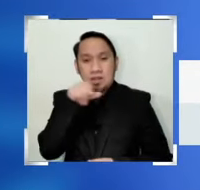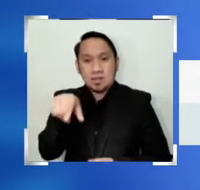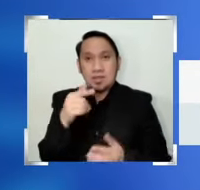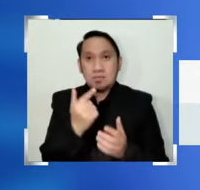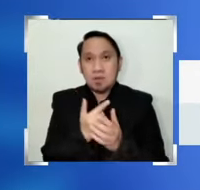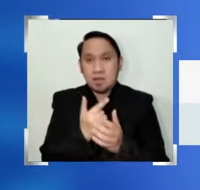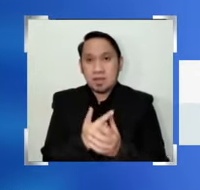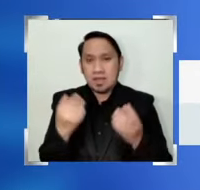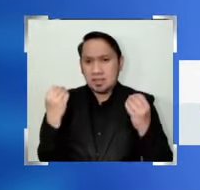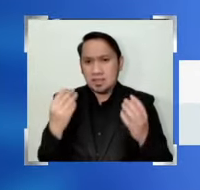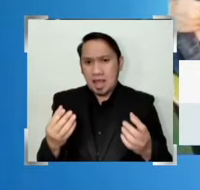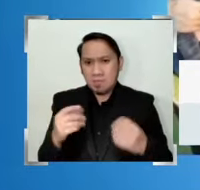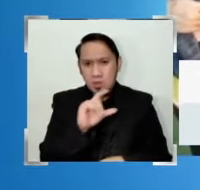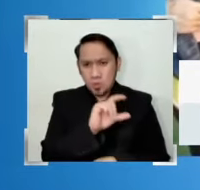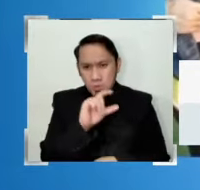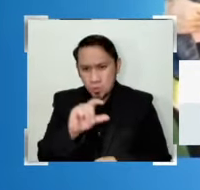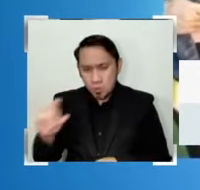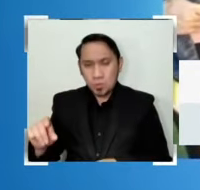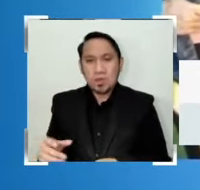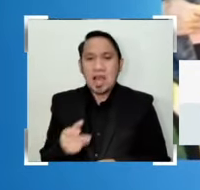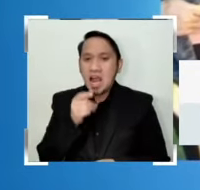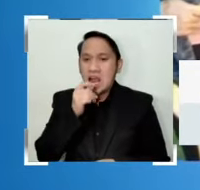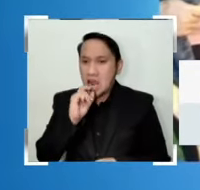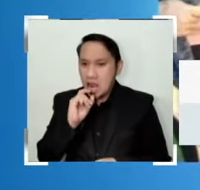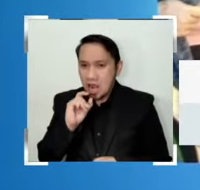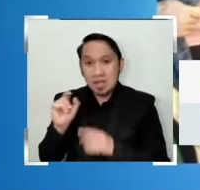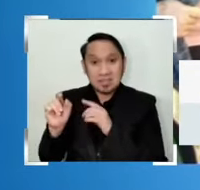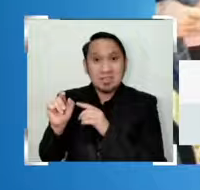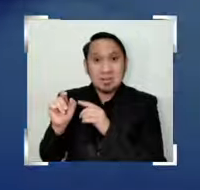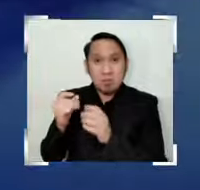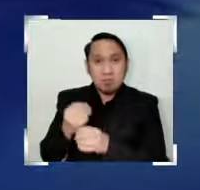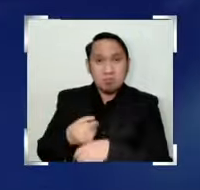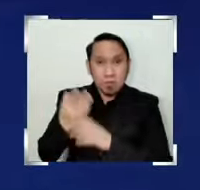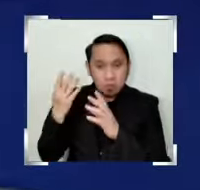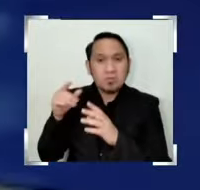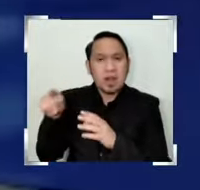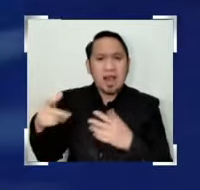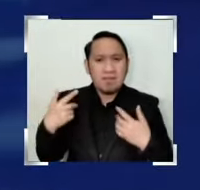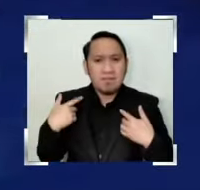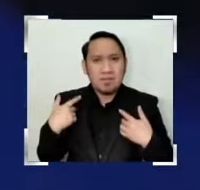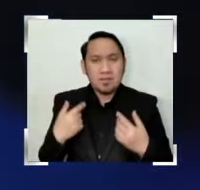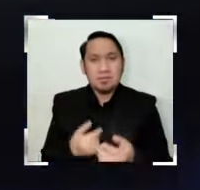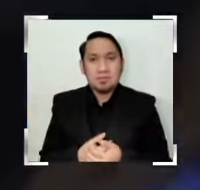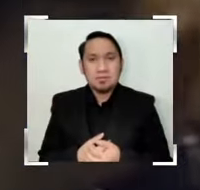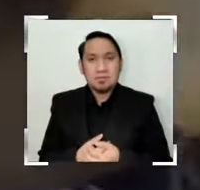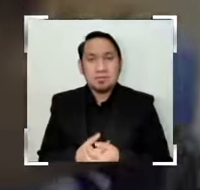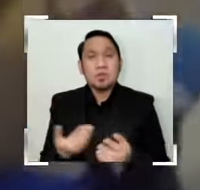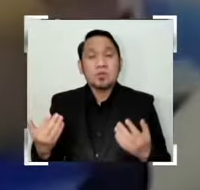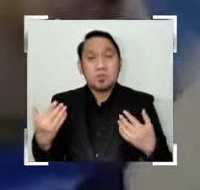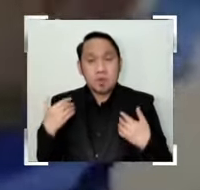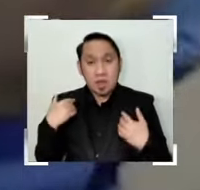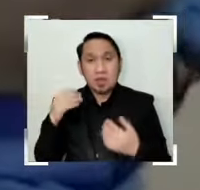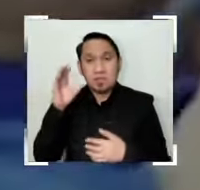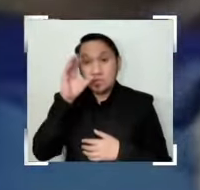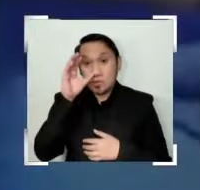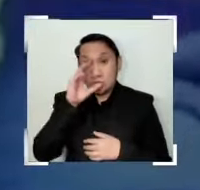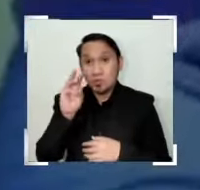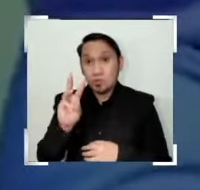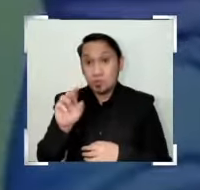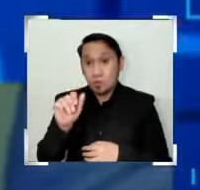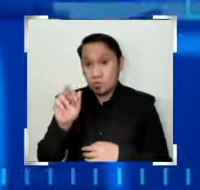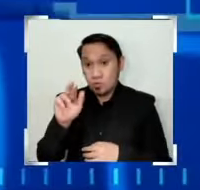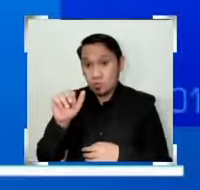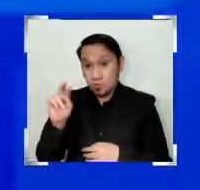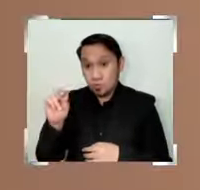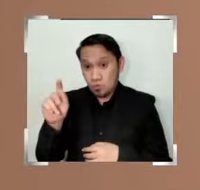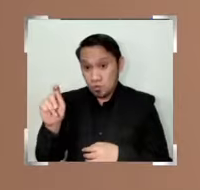bala, 3 granada at grenade launcher. 10 search warrants. Mm-hmm. So kung search warrants, ang subject ko